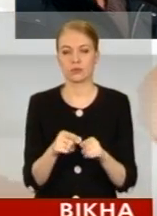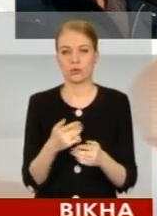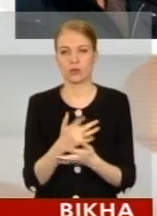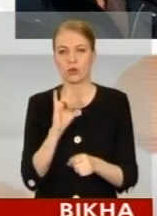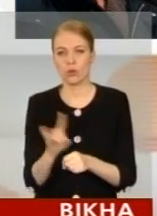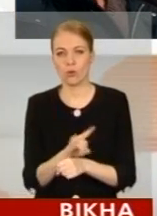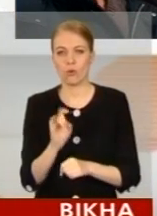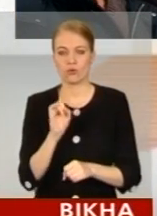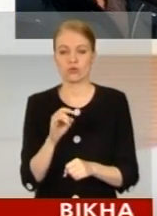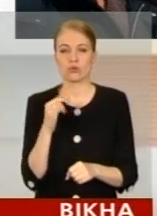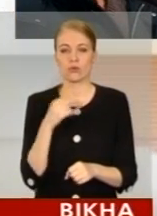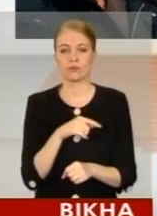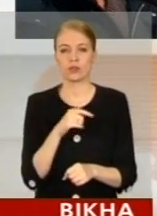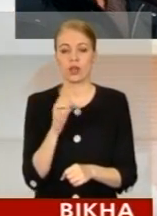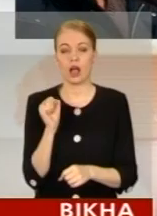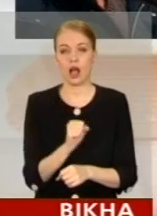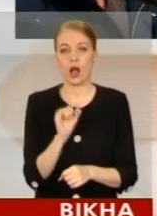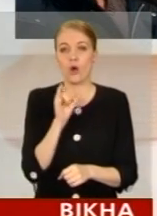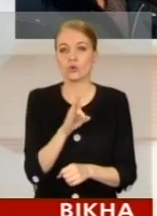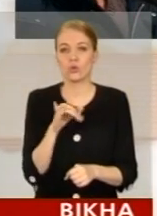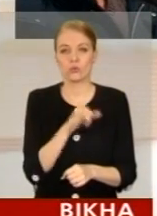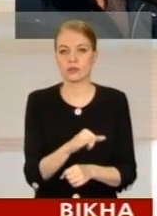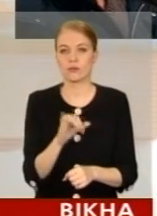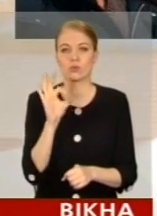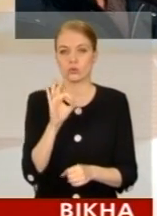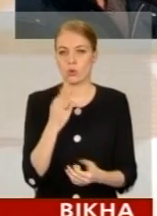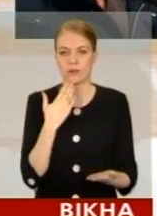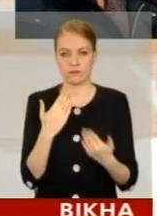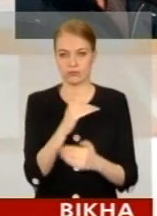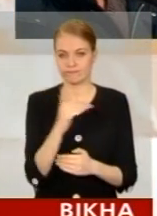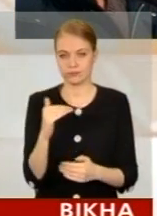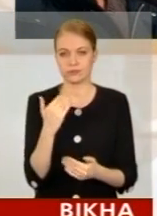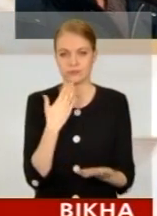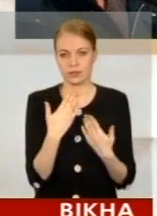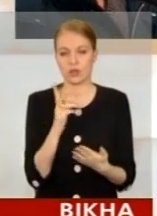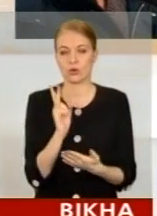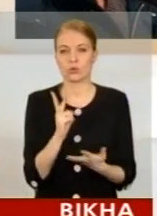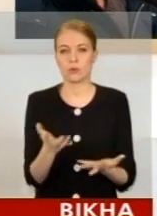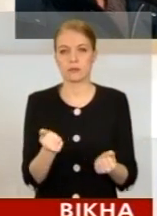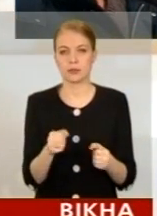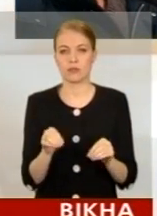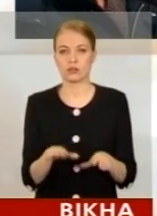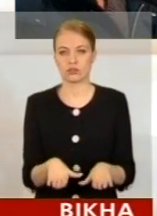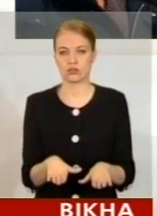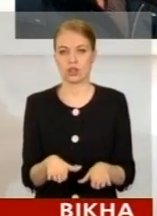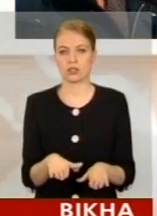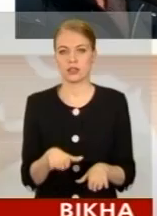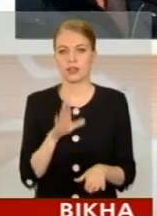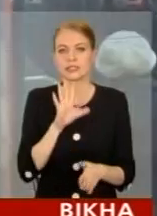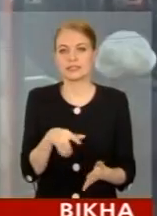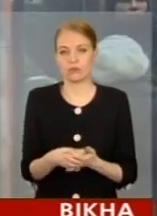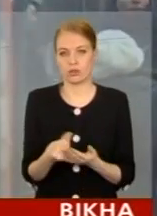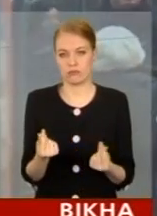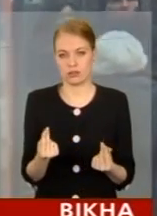ложью і так далі, маніпулюванням. І у нього нульовий рейтинг серед тих, хто приймає рішення зі своїм